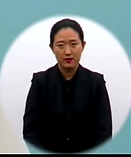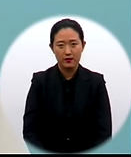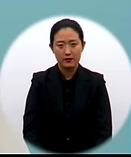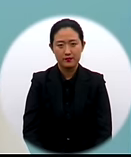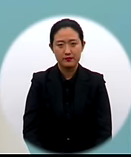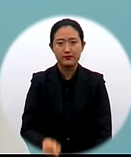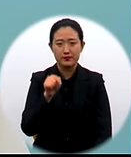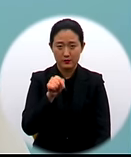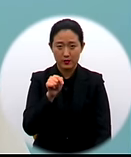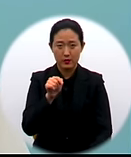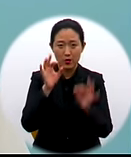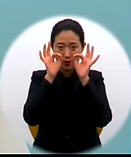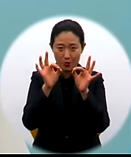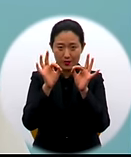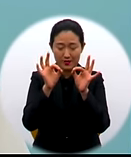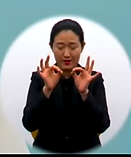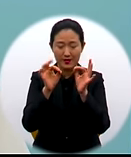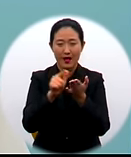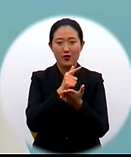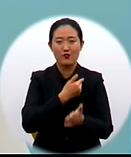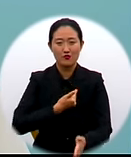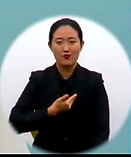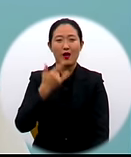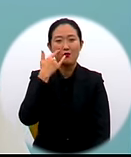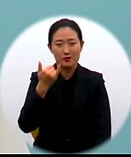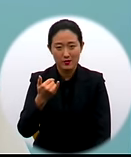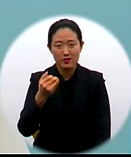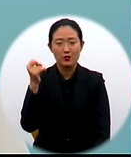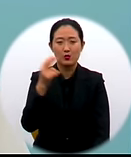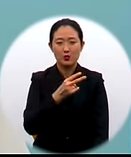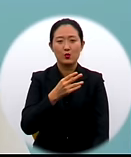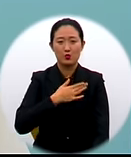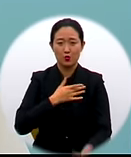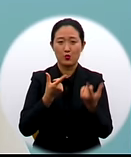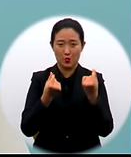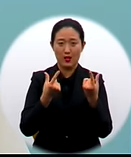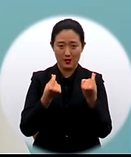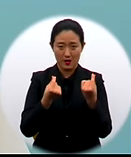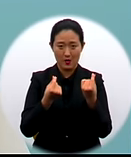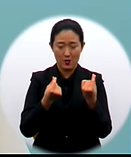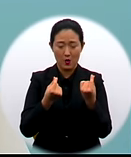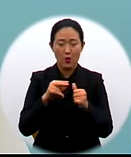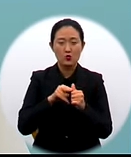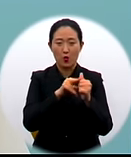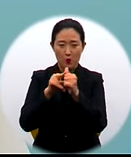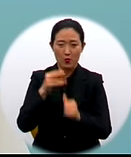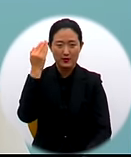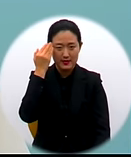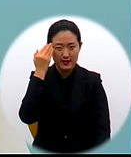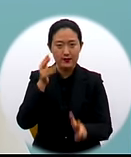뭐냐? 이걸 보고 계시는 강서구민 학부모님들, 그리고 저조차도 아까 말씀드린 것처럼 3차 산업혁명,